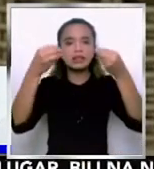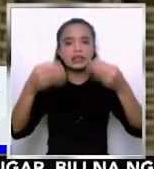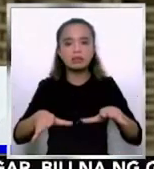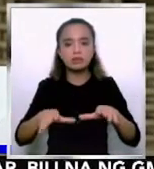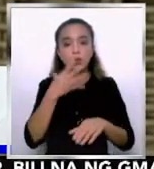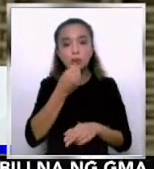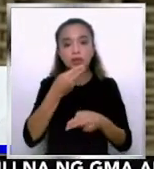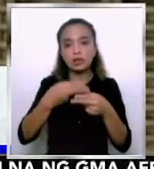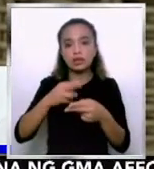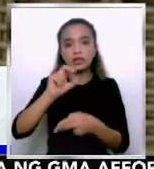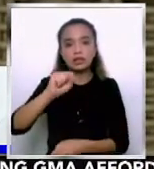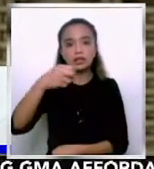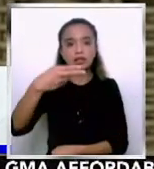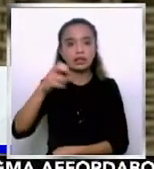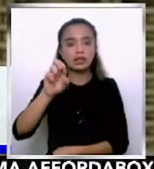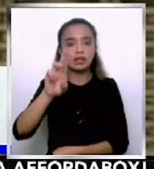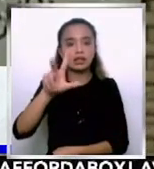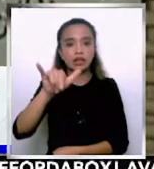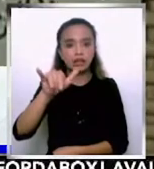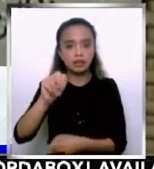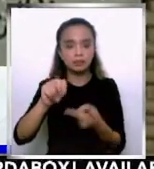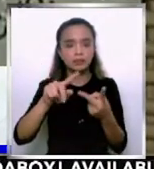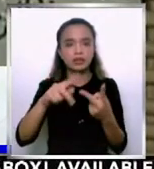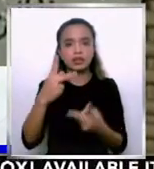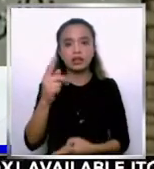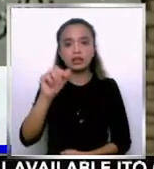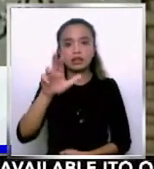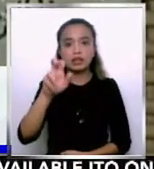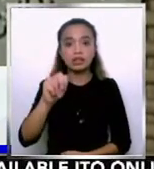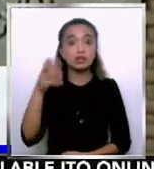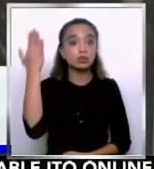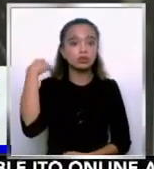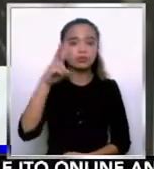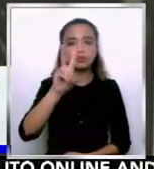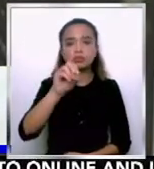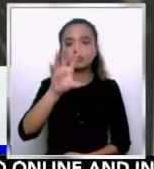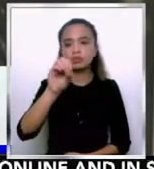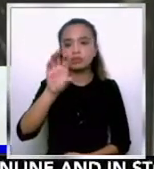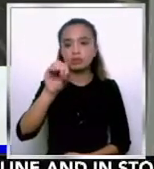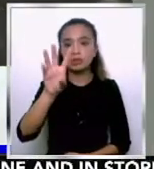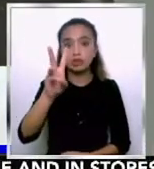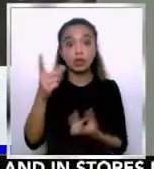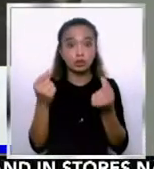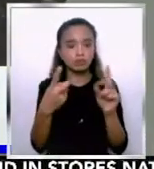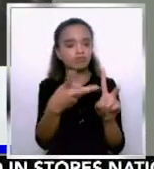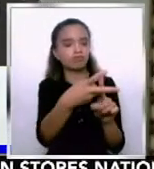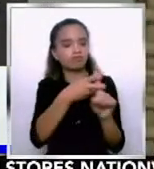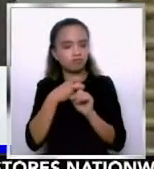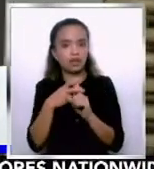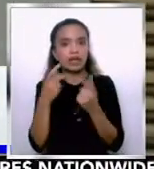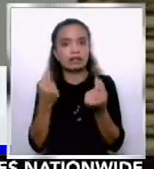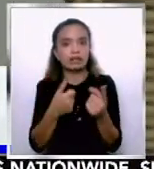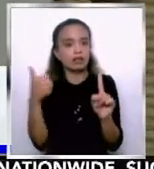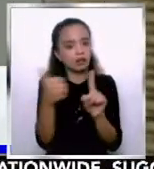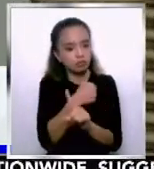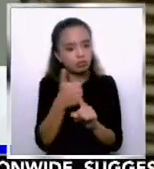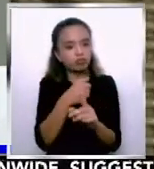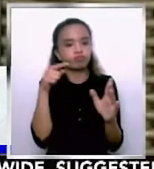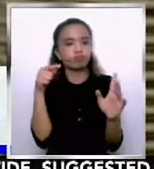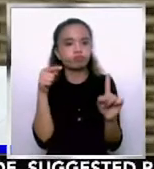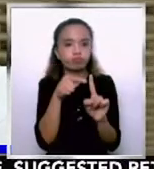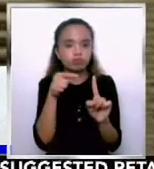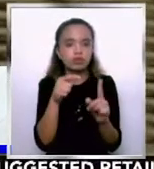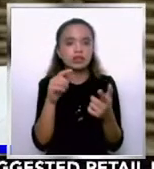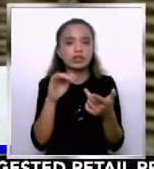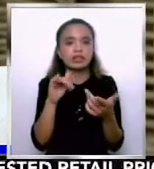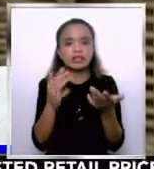Kadapan at Karen Empeño noong 2006. Dinukot at pinahirapan umano sina Kadapan at Empeño na pinaghinalaang